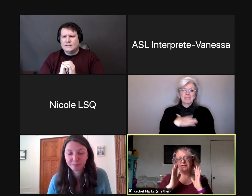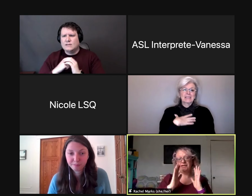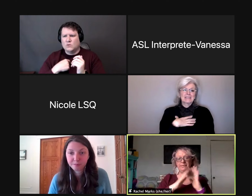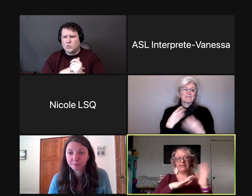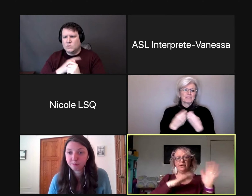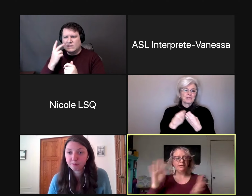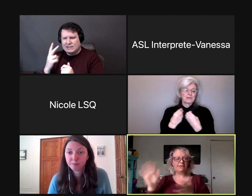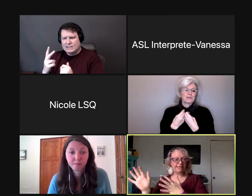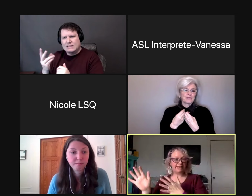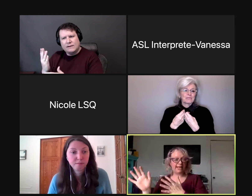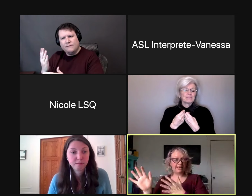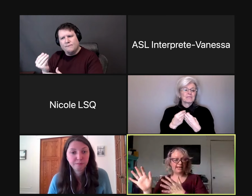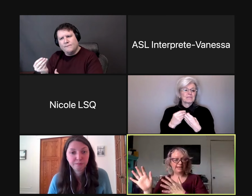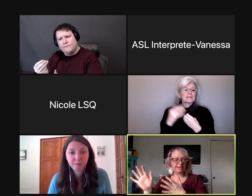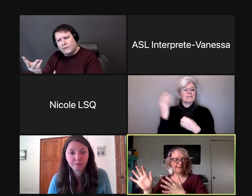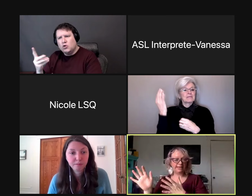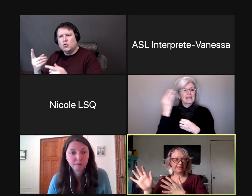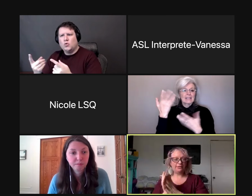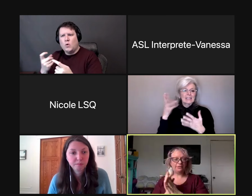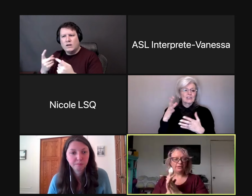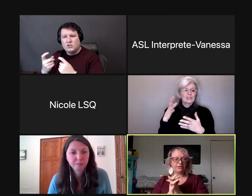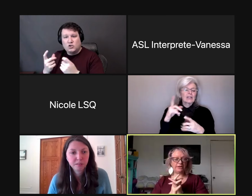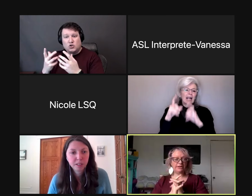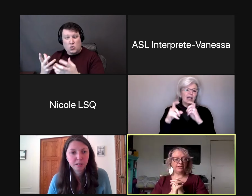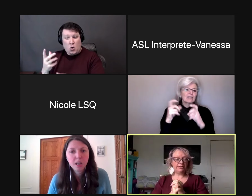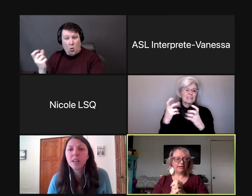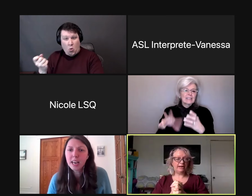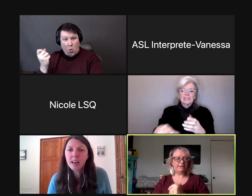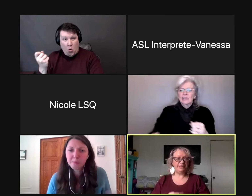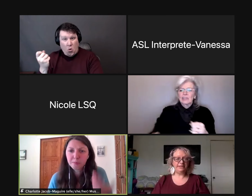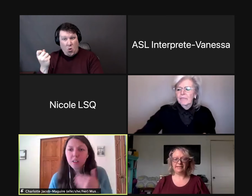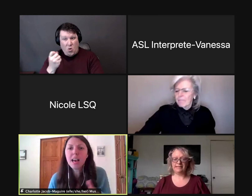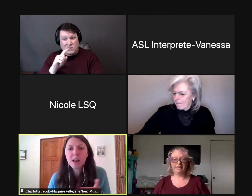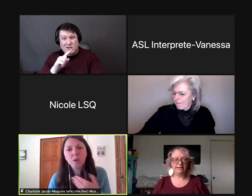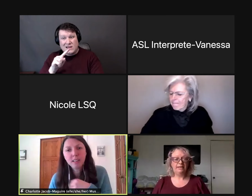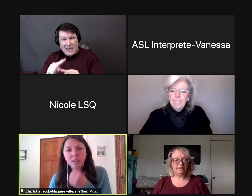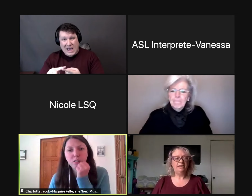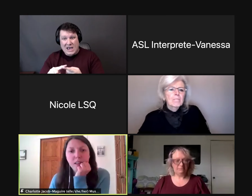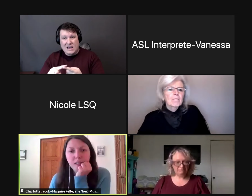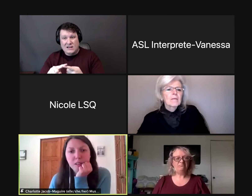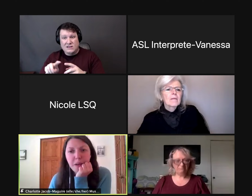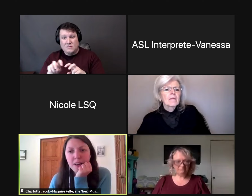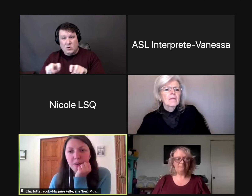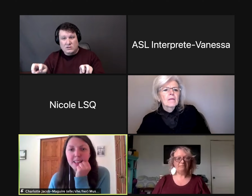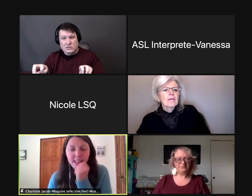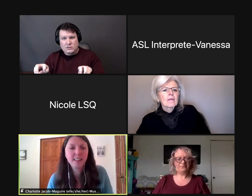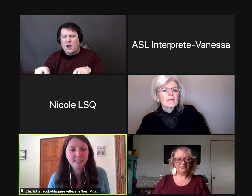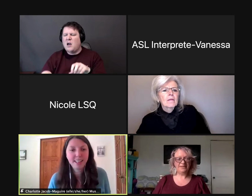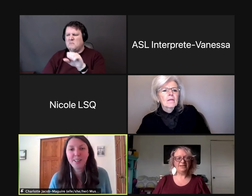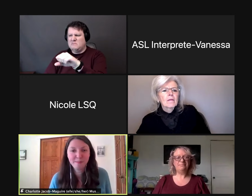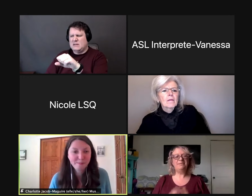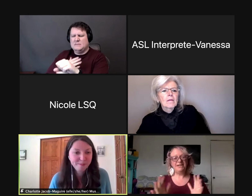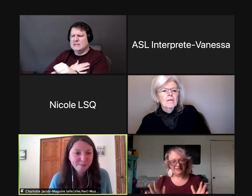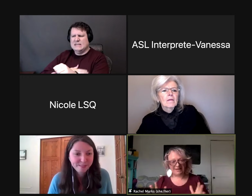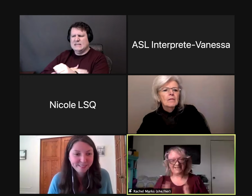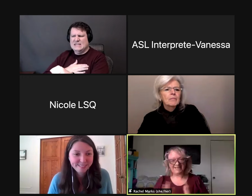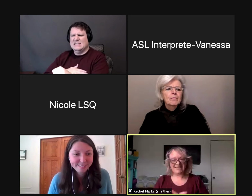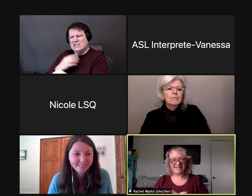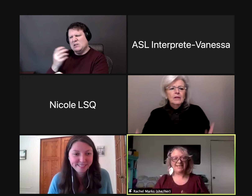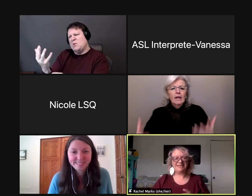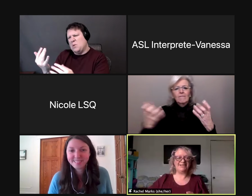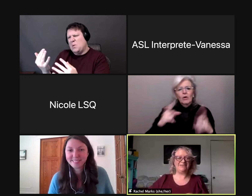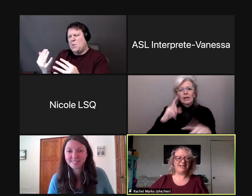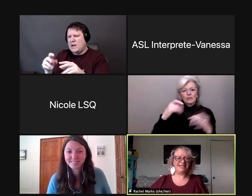cette présentation. On a déjà quelques questions. Est-ce que vous souhaitez qu'on attende la fin ou on peut les prendre tout de suite?